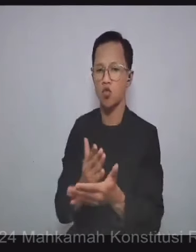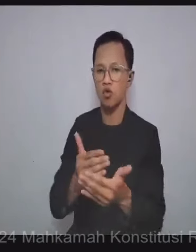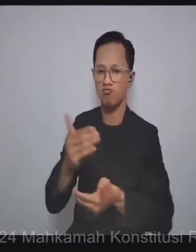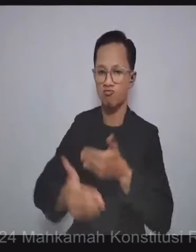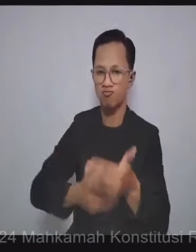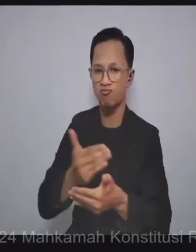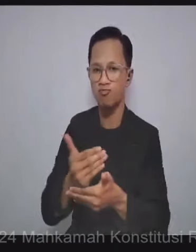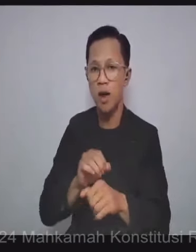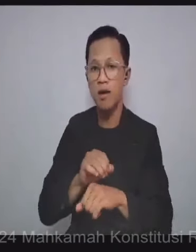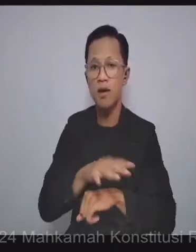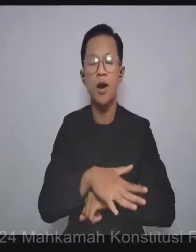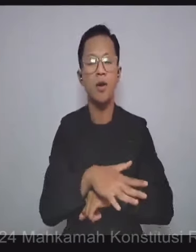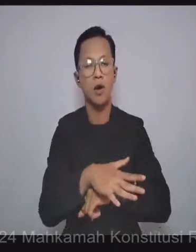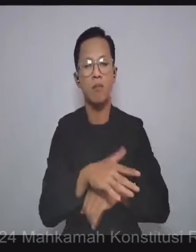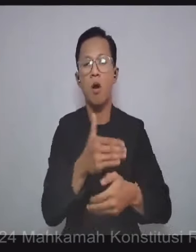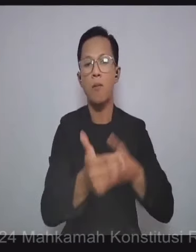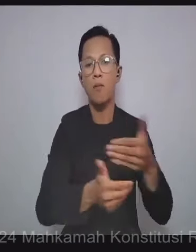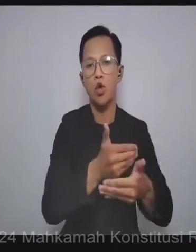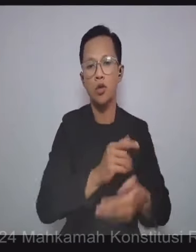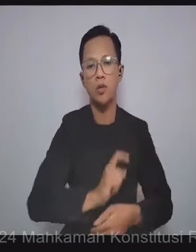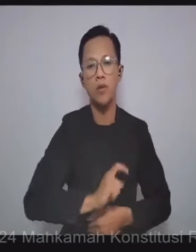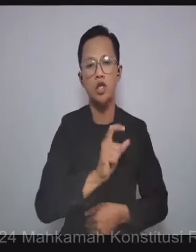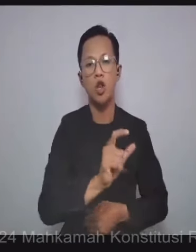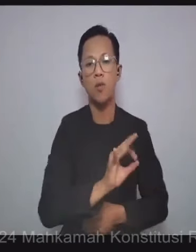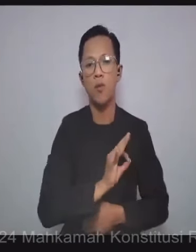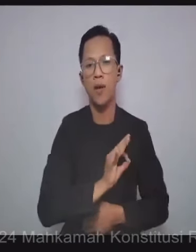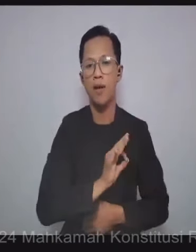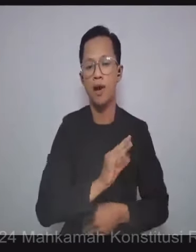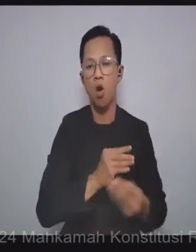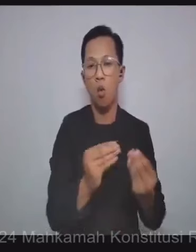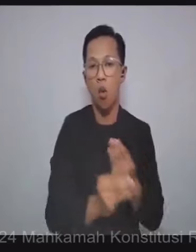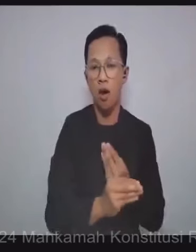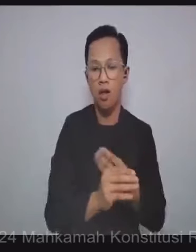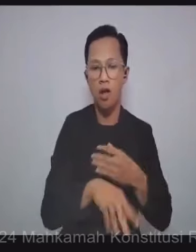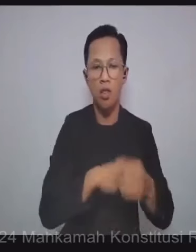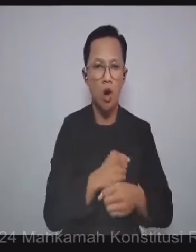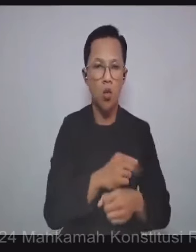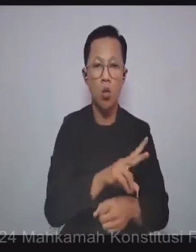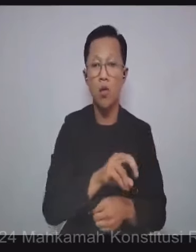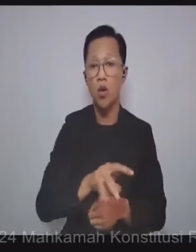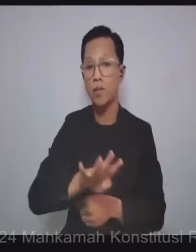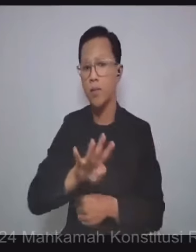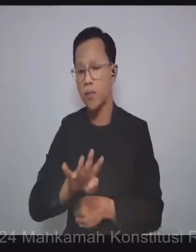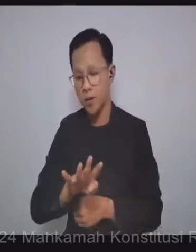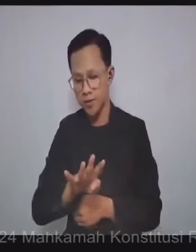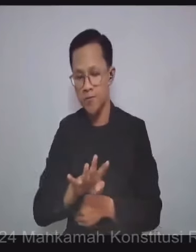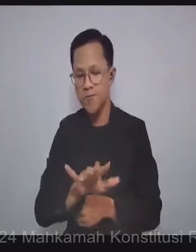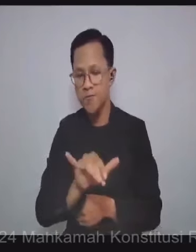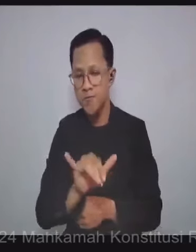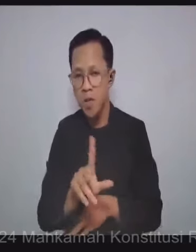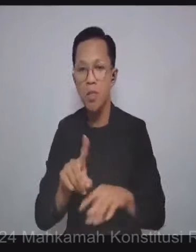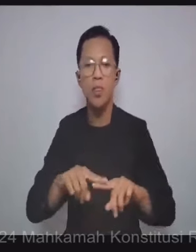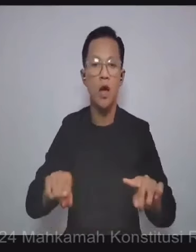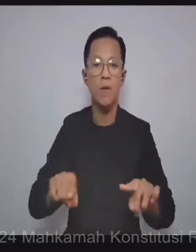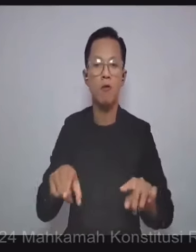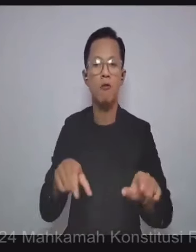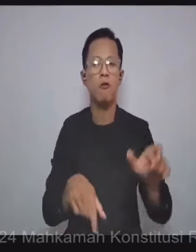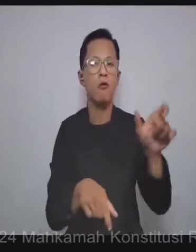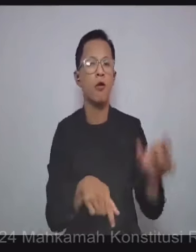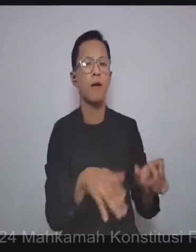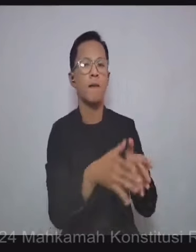norma berkenaan dengan proses pencalonan presiden dan wakil presiden tahun 2024 Namun demikian termohon juga terikat